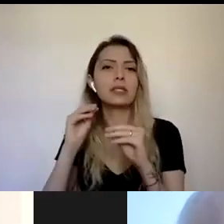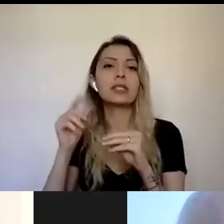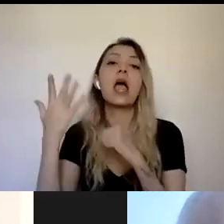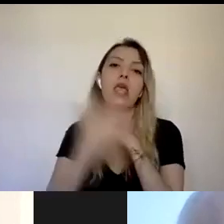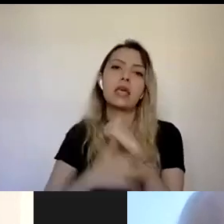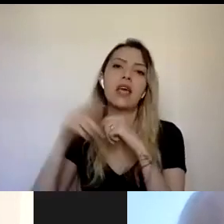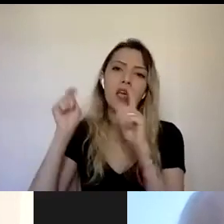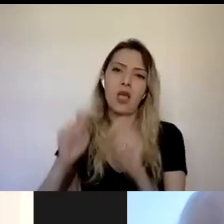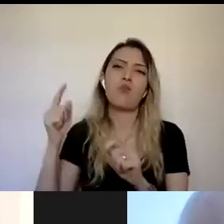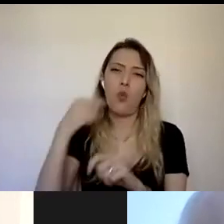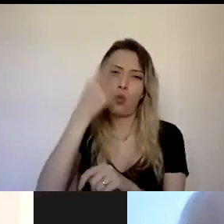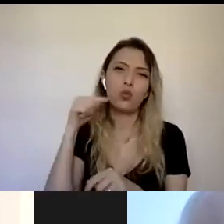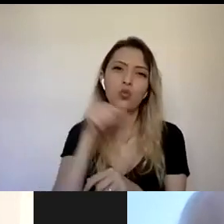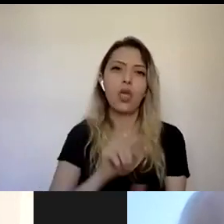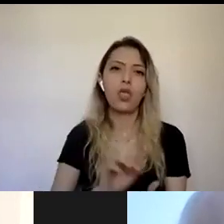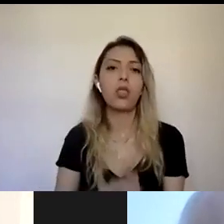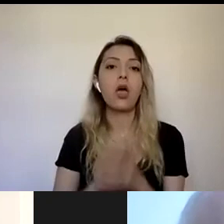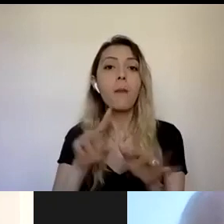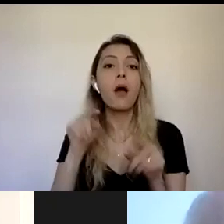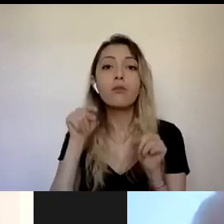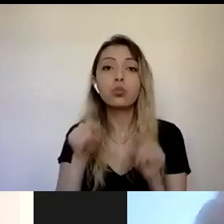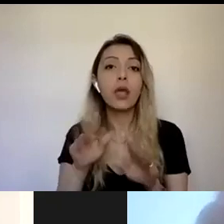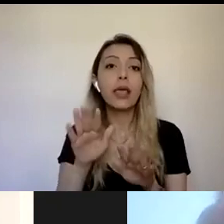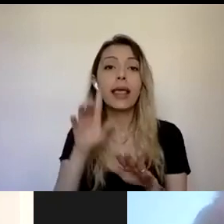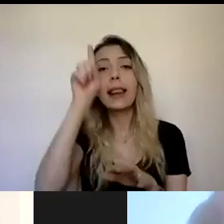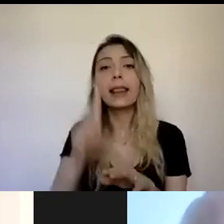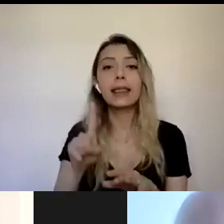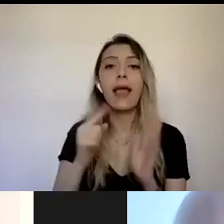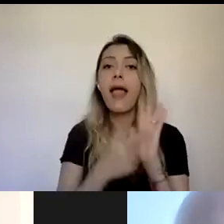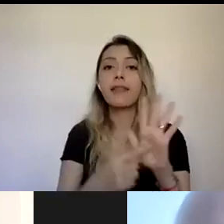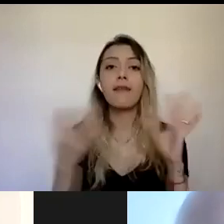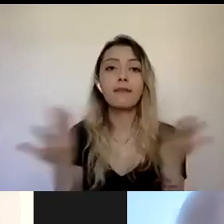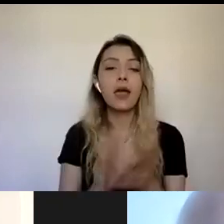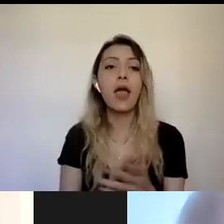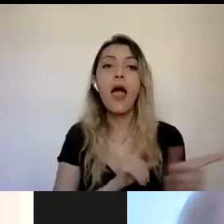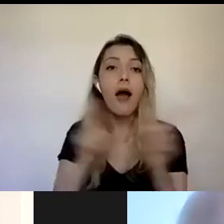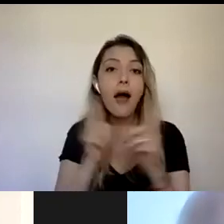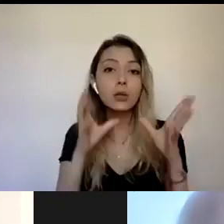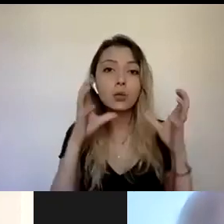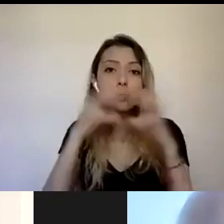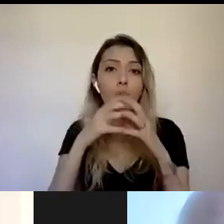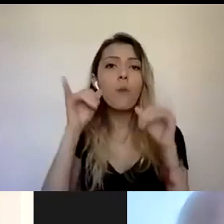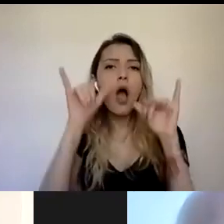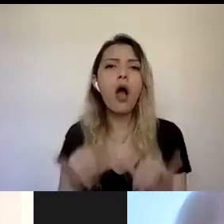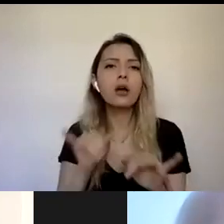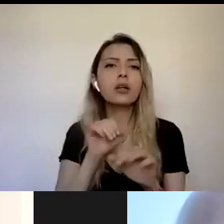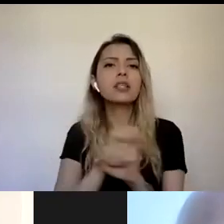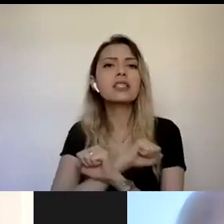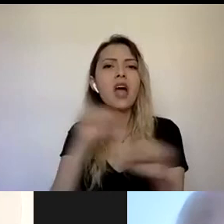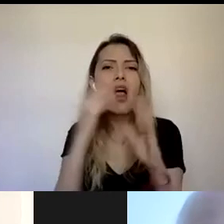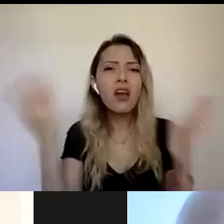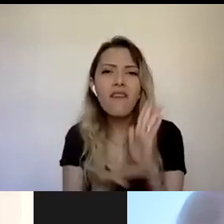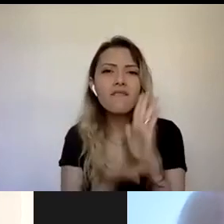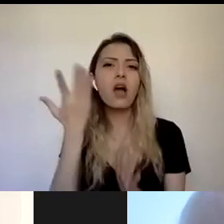yasaklayabiliyor. Buradaki temel hedef hangi grupların hakları daha fazla